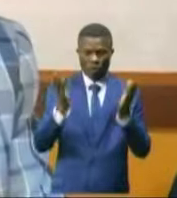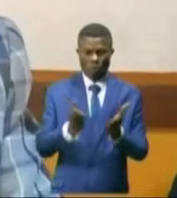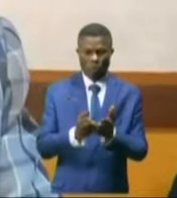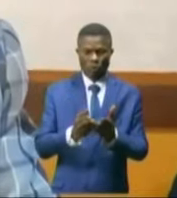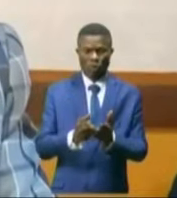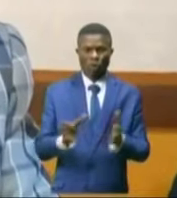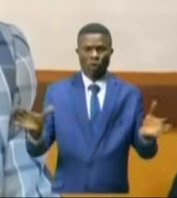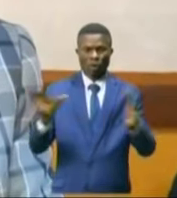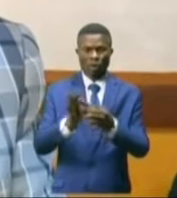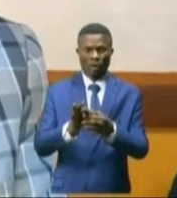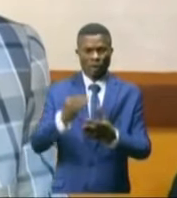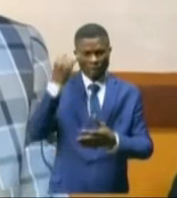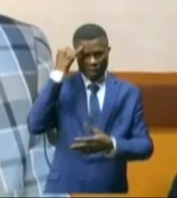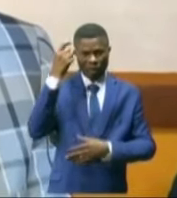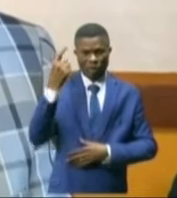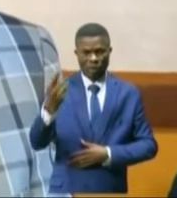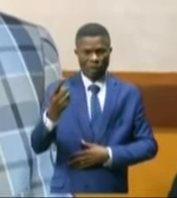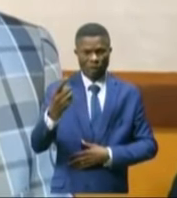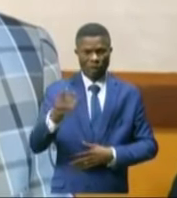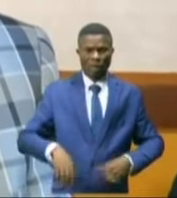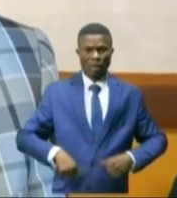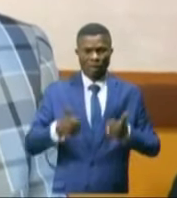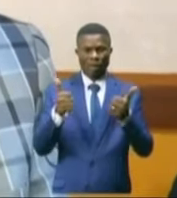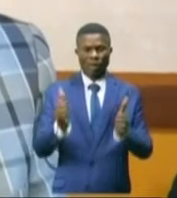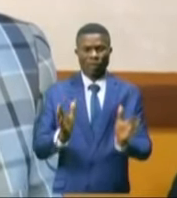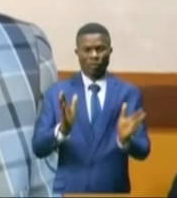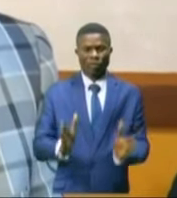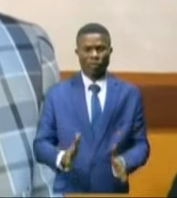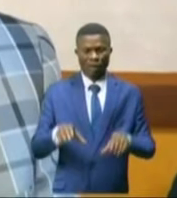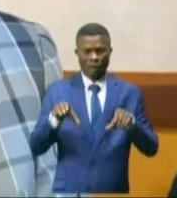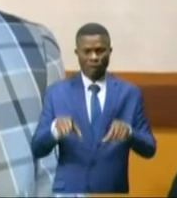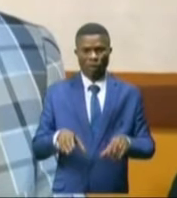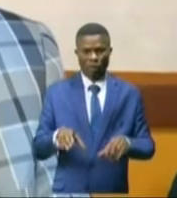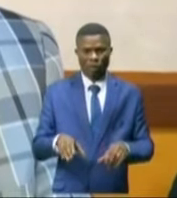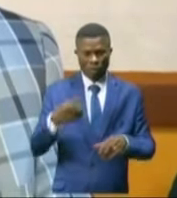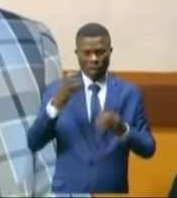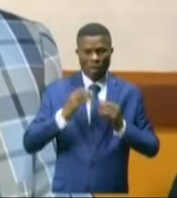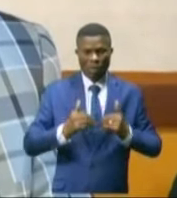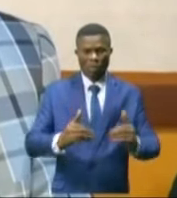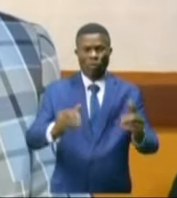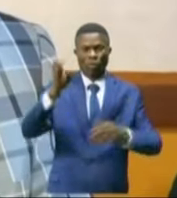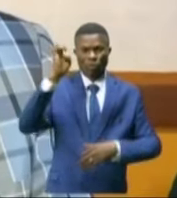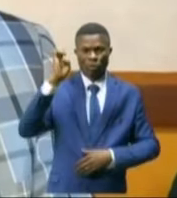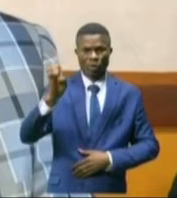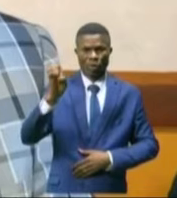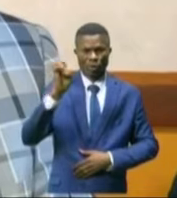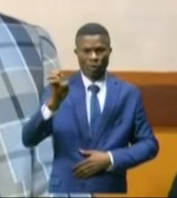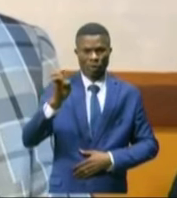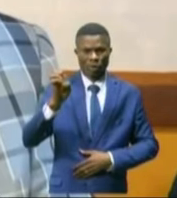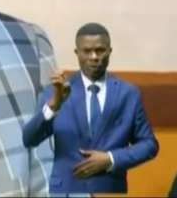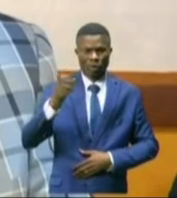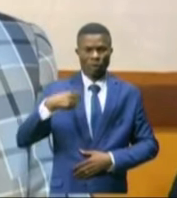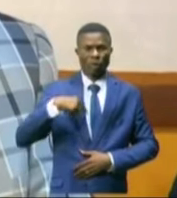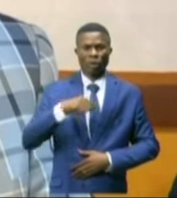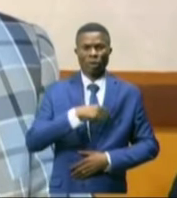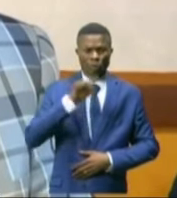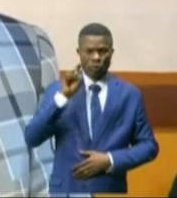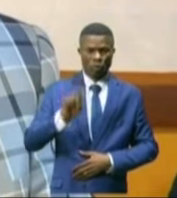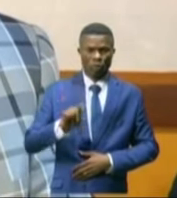l'unisson, vivant au pays comme à l'étranger, nous sommes tenus